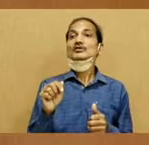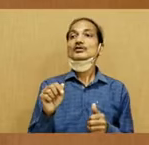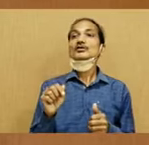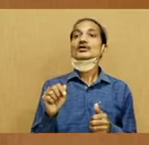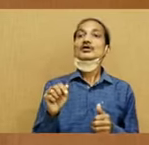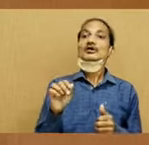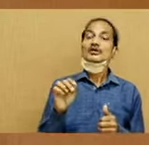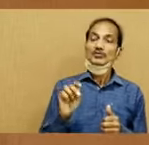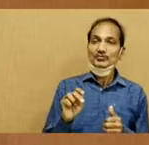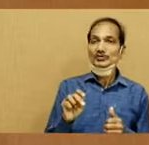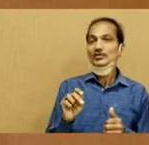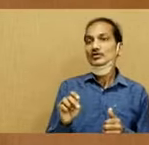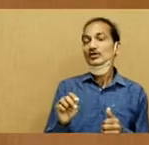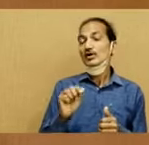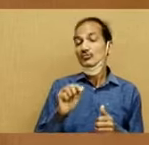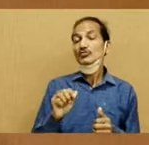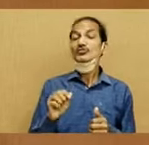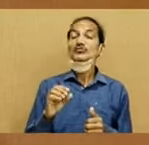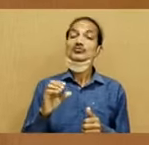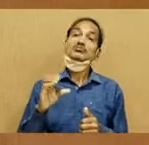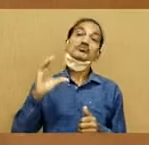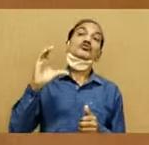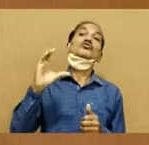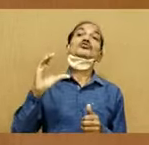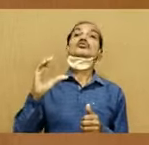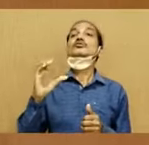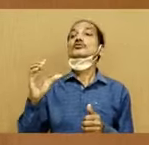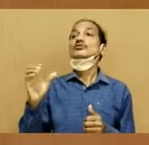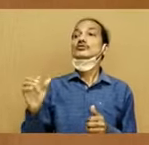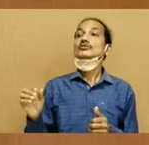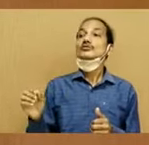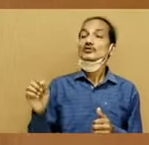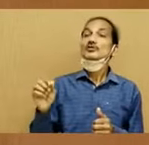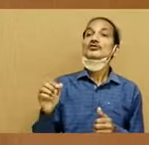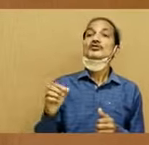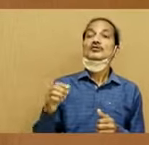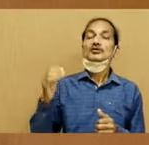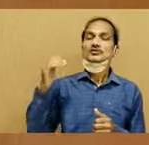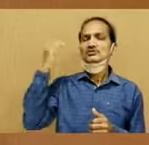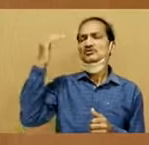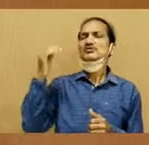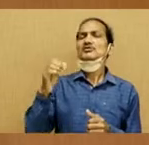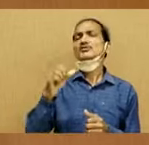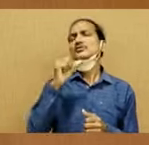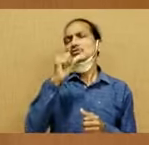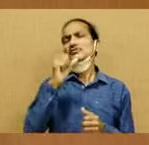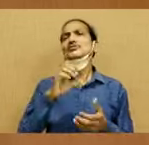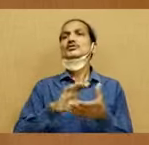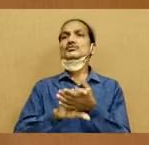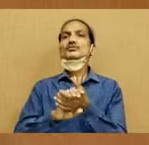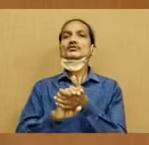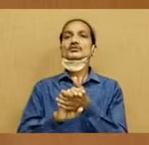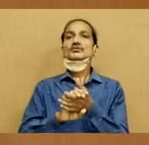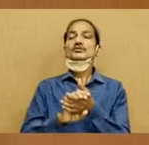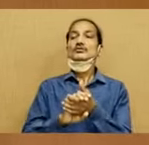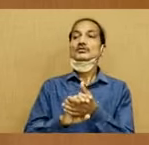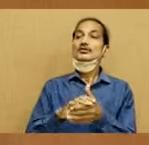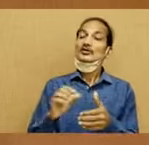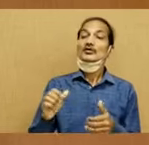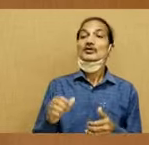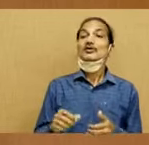ଆମର ବହୁତ ଗୁଡ଼େ ବରିଷ୍ଠ ସାମ୍ବାଦିକ ବନ୍ଧୁଗଣଠୁ ଆମେ କିଛି ପ୍ରଶ୍ନ, ମୂଲ୍ୟବାନ ପ୍ରଶ୍ନ ଆମେ